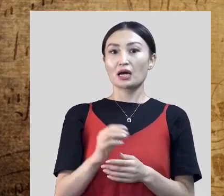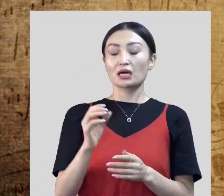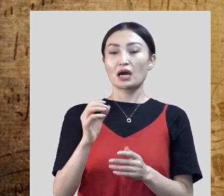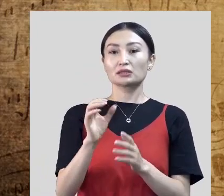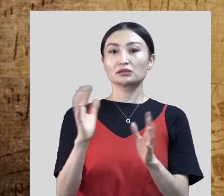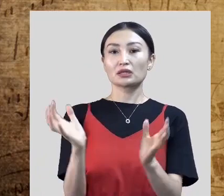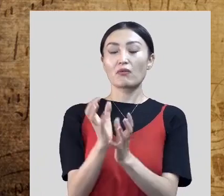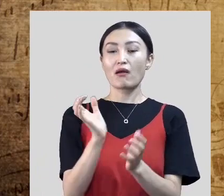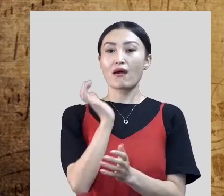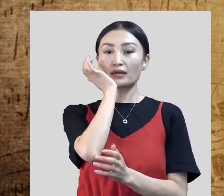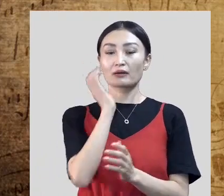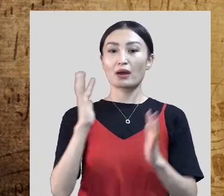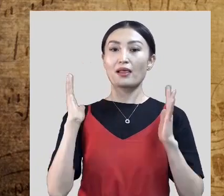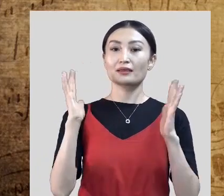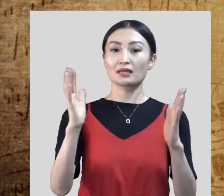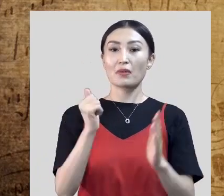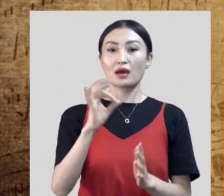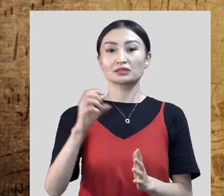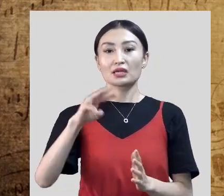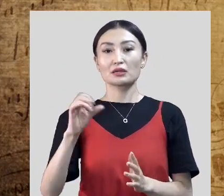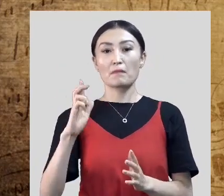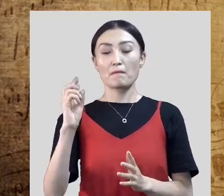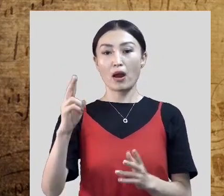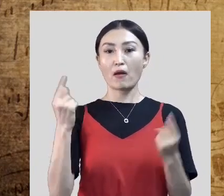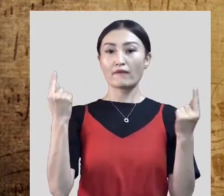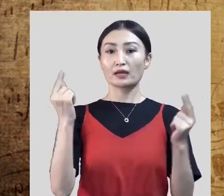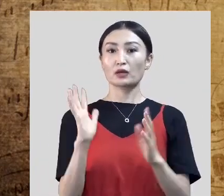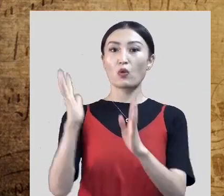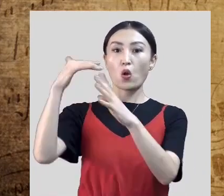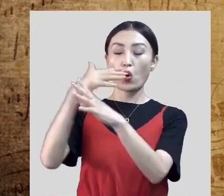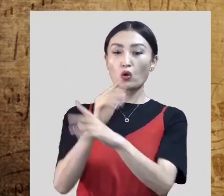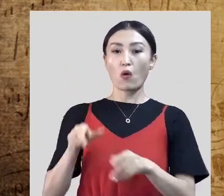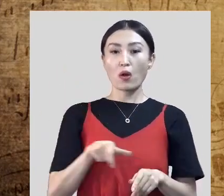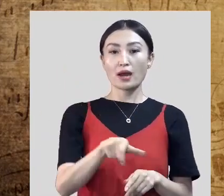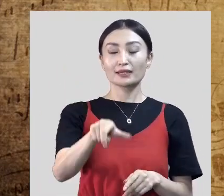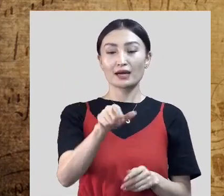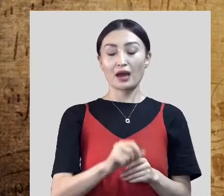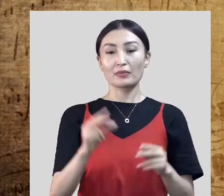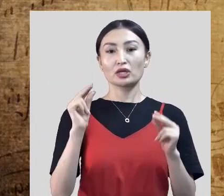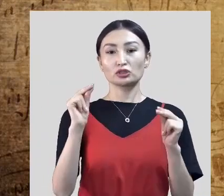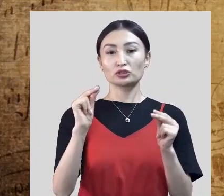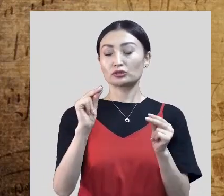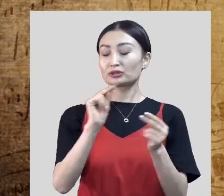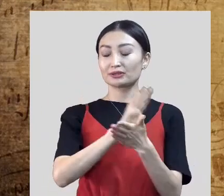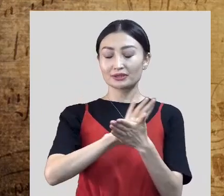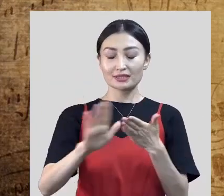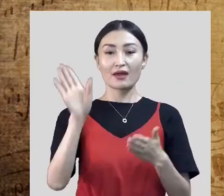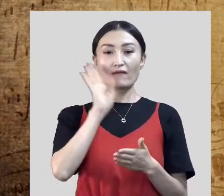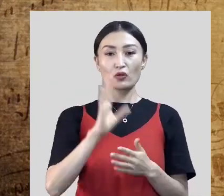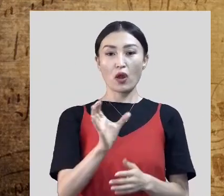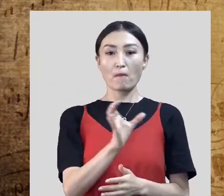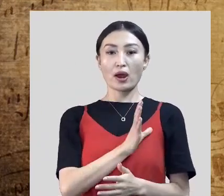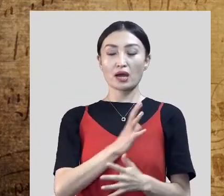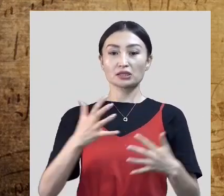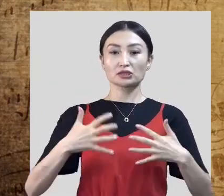заповедными орехоплодовыми лесами Арстанбаба, величественными горами, быстрыми реками с кристально чистой водой, богатые